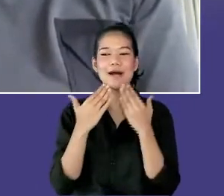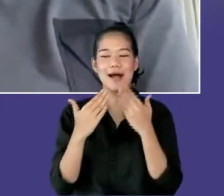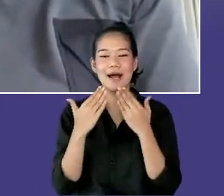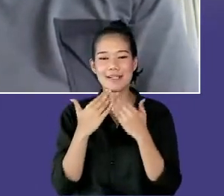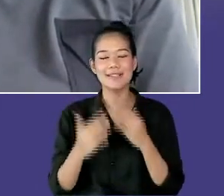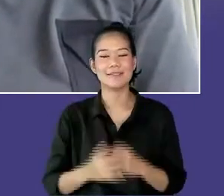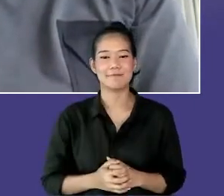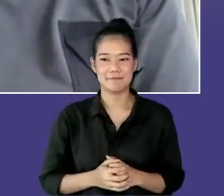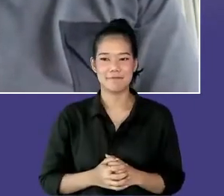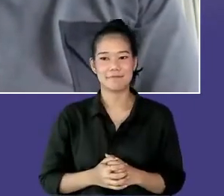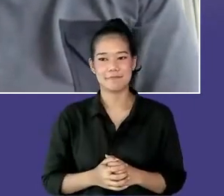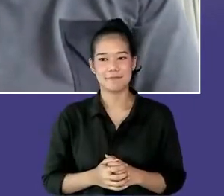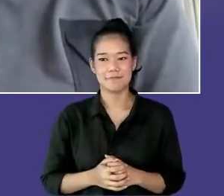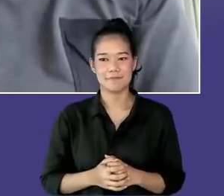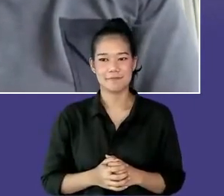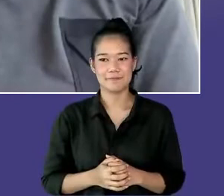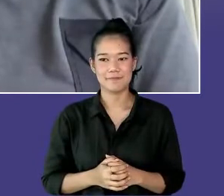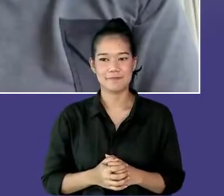kasih Mas Abi.